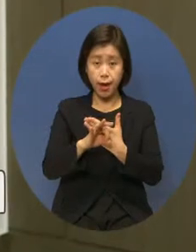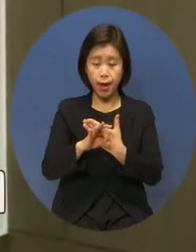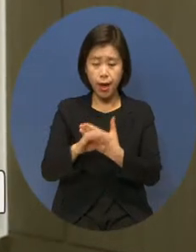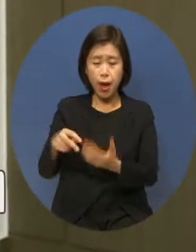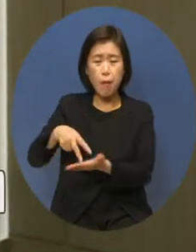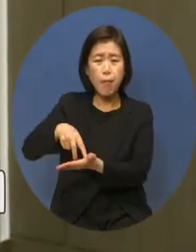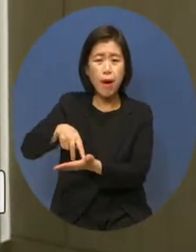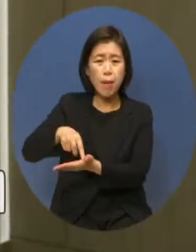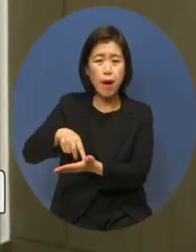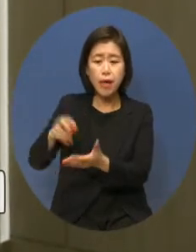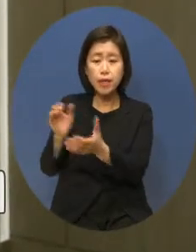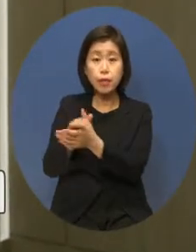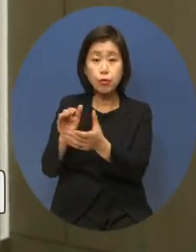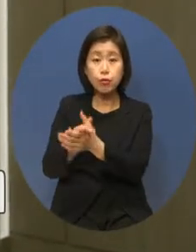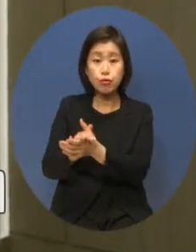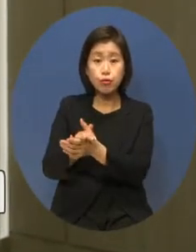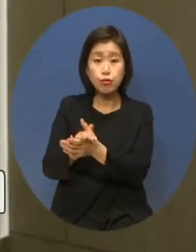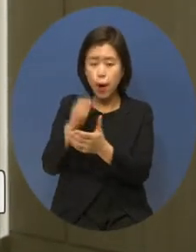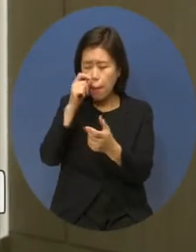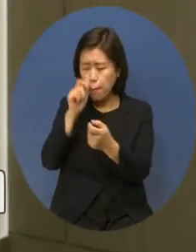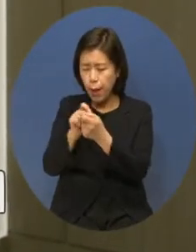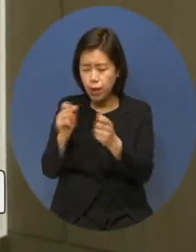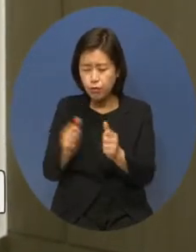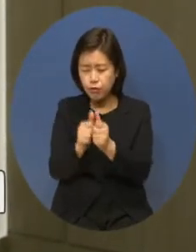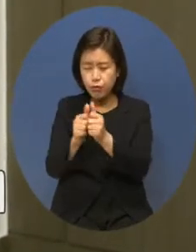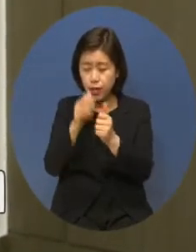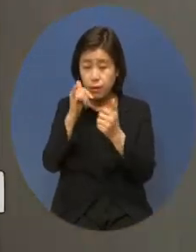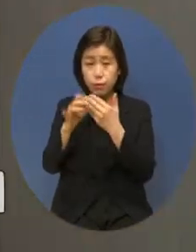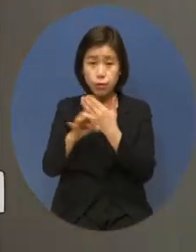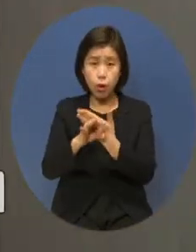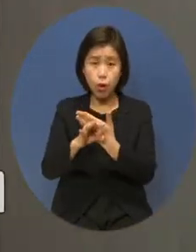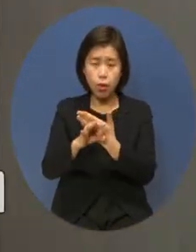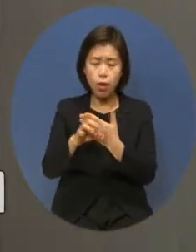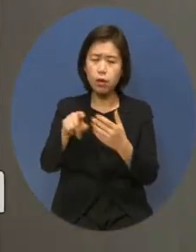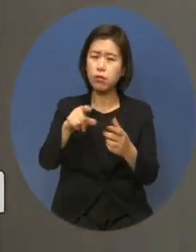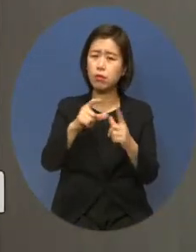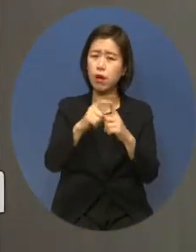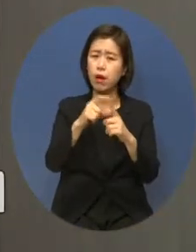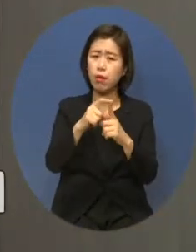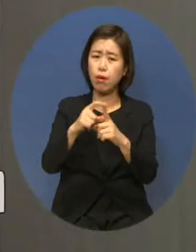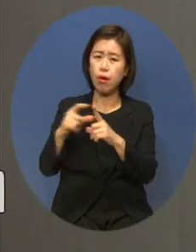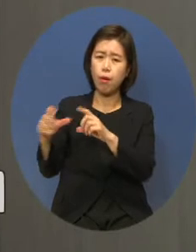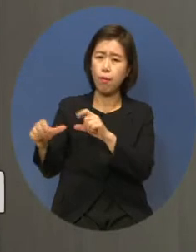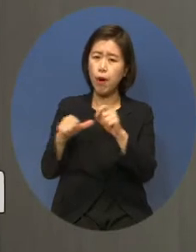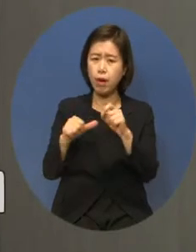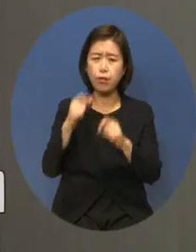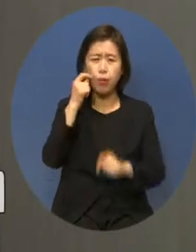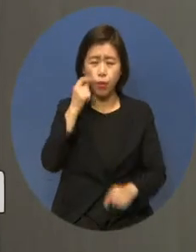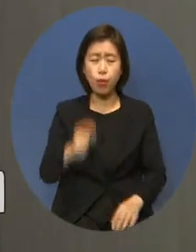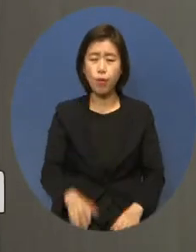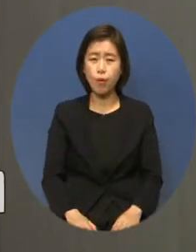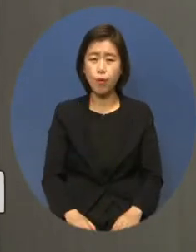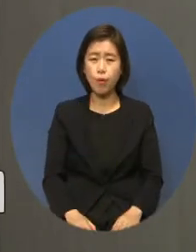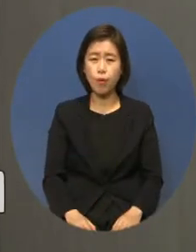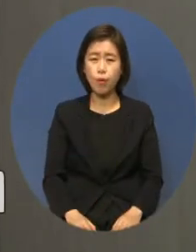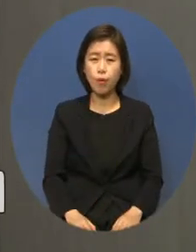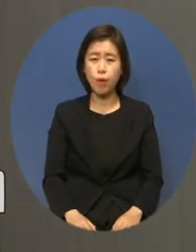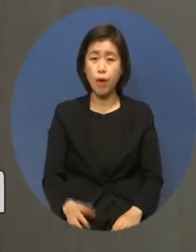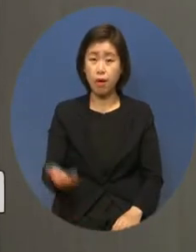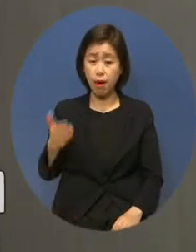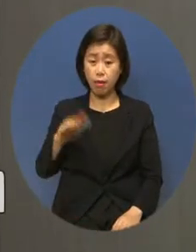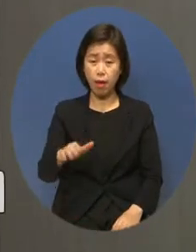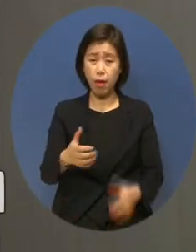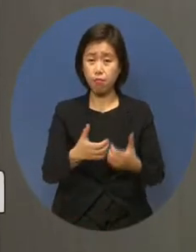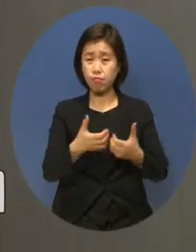절대 절름발이 정책 이런 표현을 쓸 수는 없었을 거예요. 근데 그렇지 못했던 어떤 지금까지의 분리된 환경이